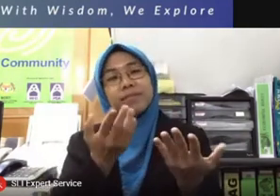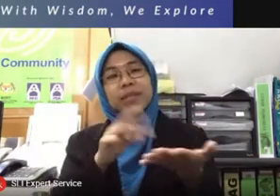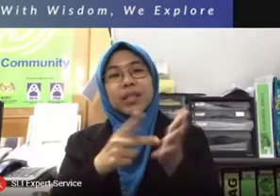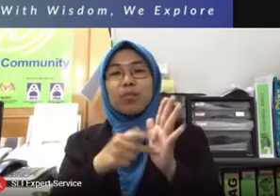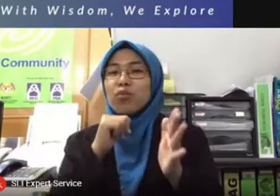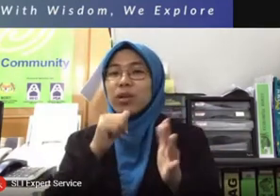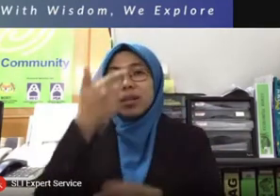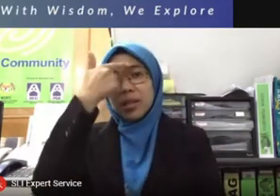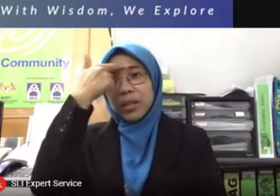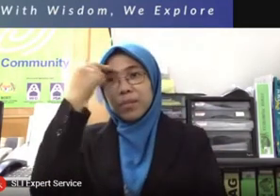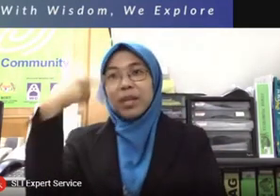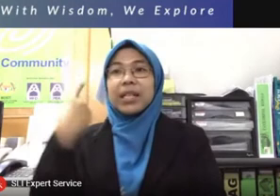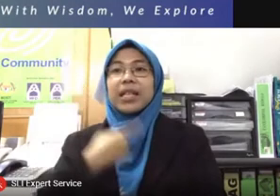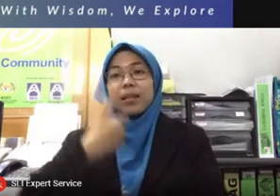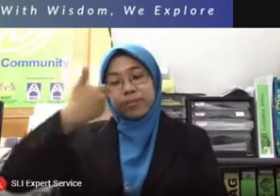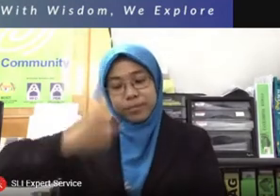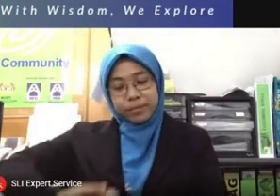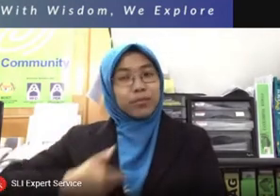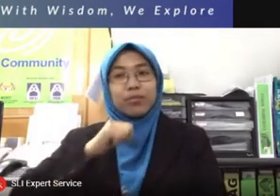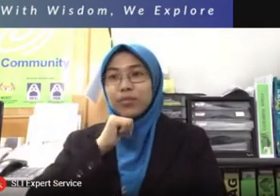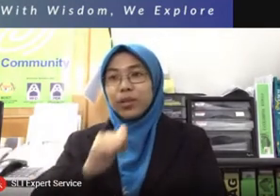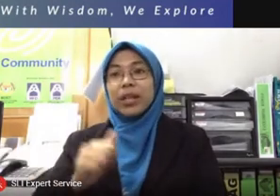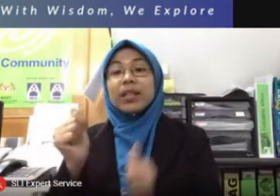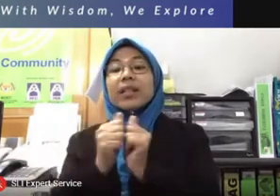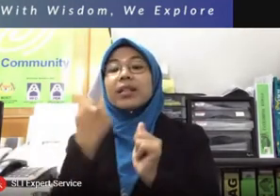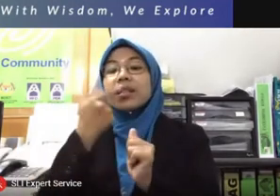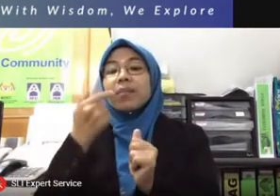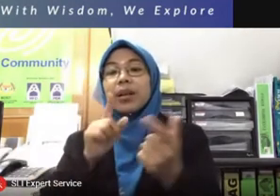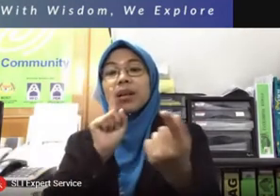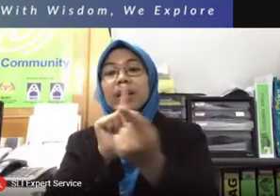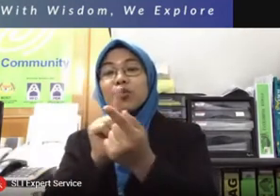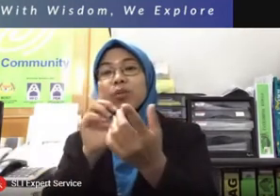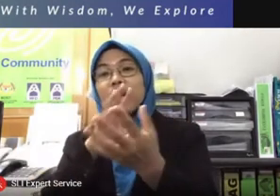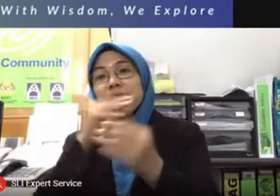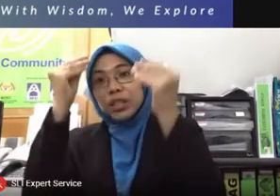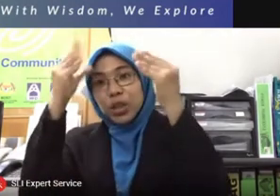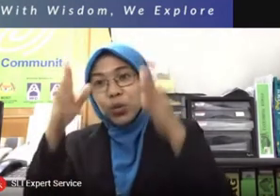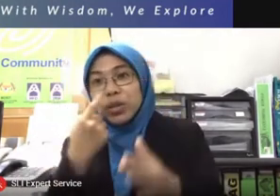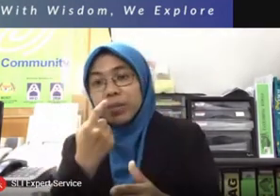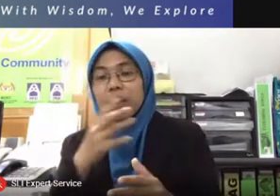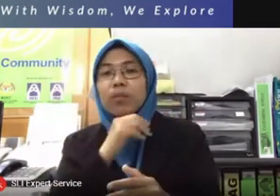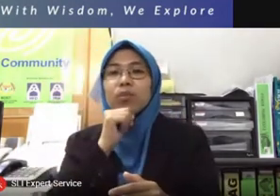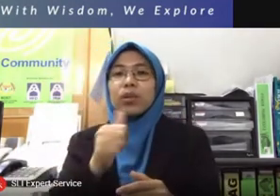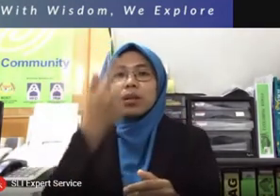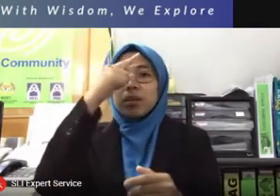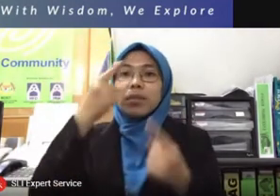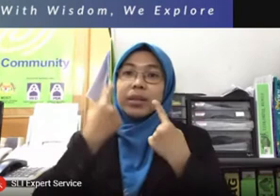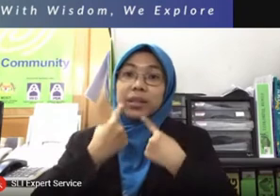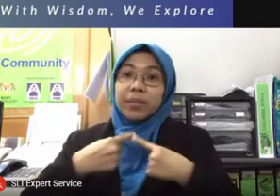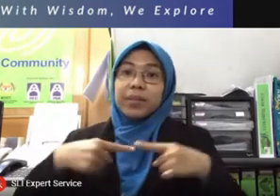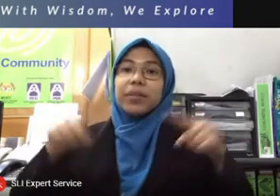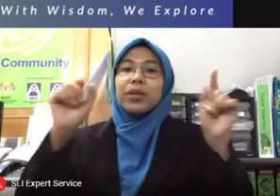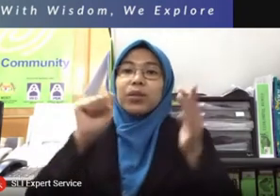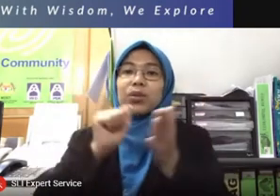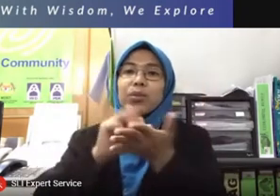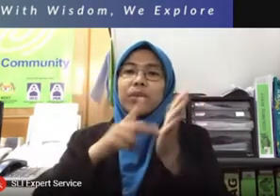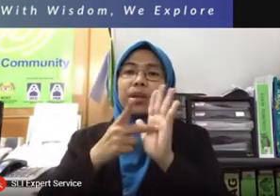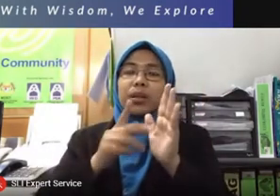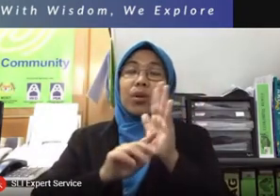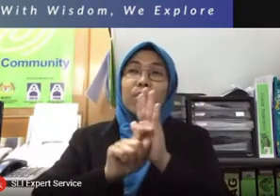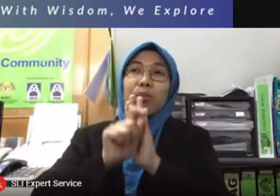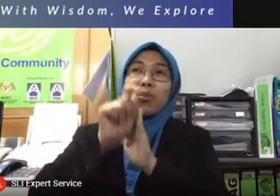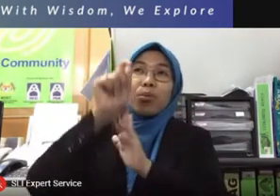disebabkan kita tu siapa ataupun dengan siapa kita berguru ataupun bukanlah kerana pencapaian kita tu adalah setinggi-tinggi